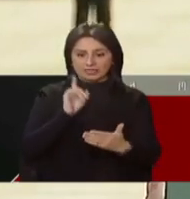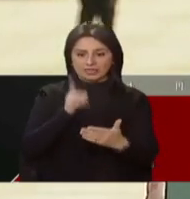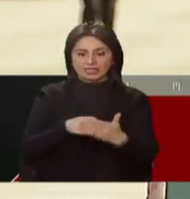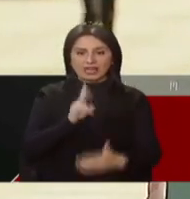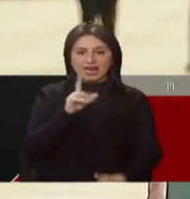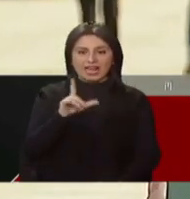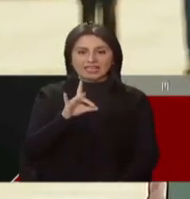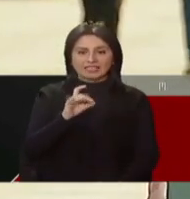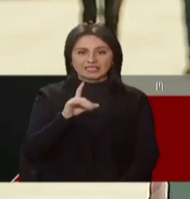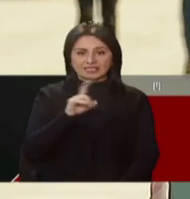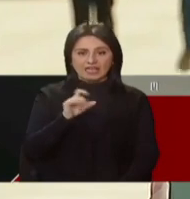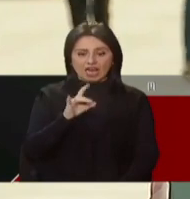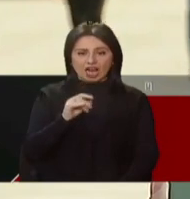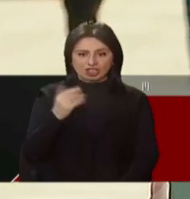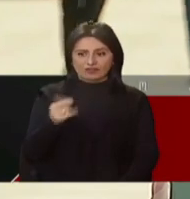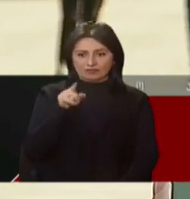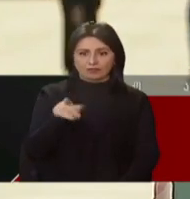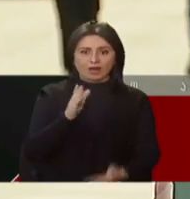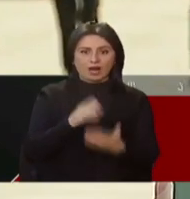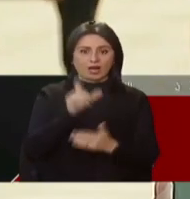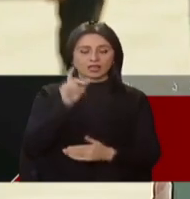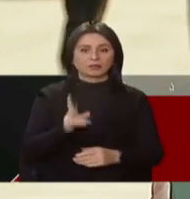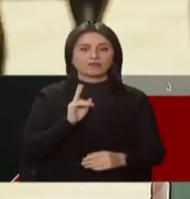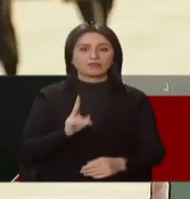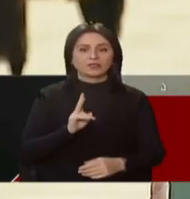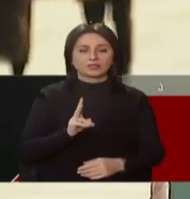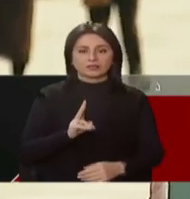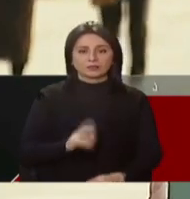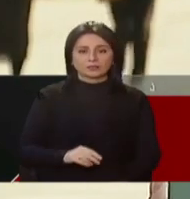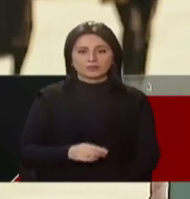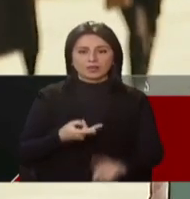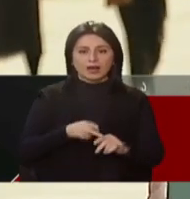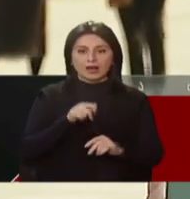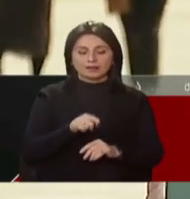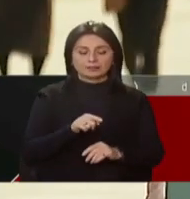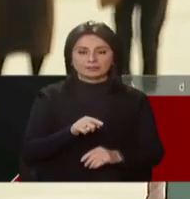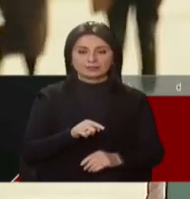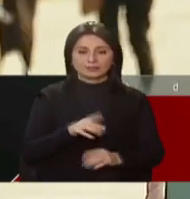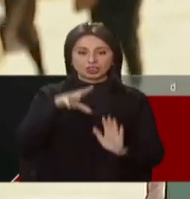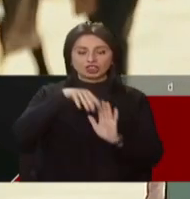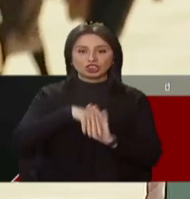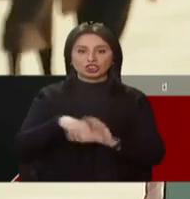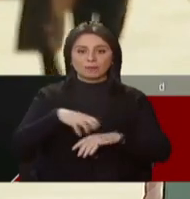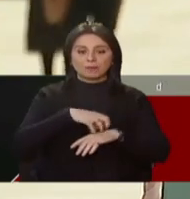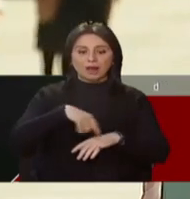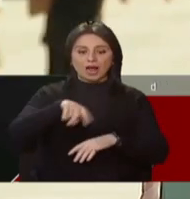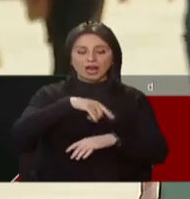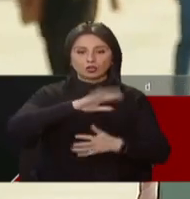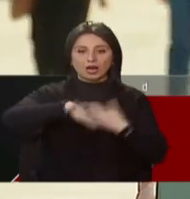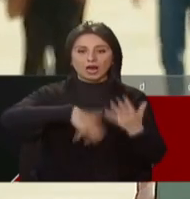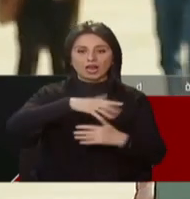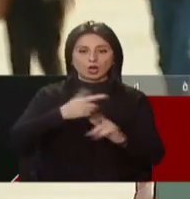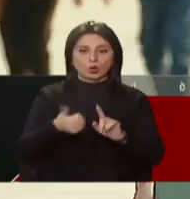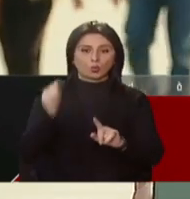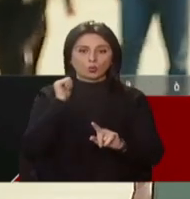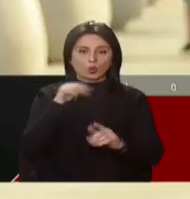დავით კეზერაშვილს, რომ სწორედ ის არის ადამიანი, რომელიც ამ შიდა პარტიულ გადატრიალების